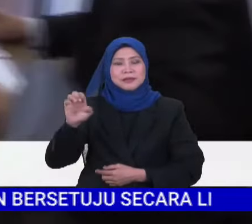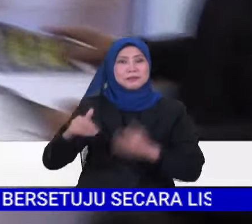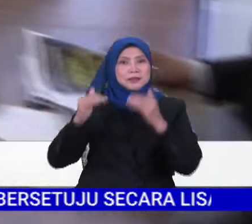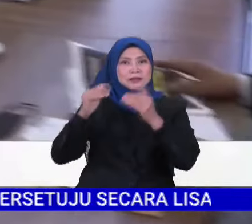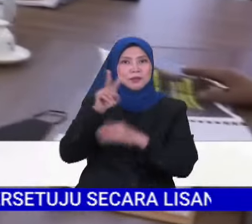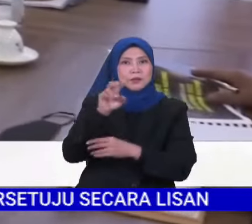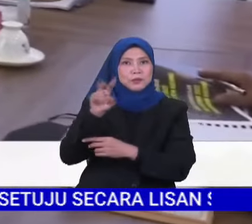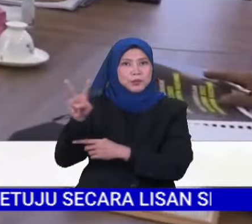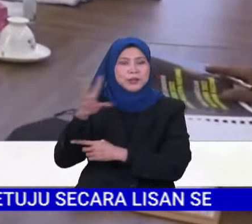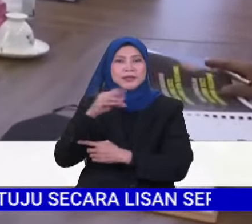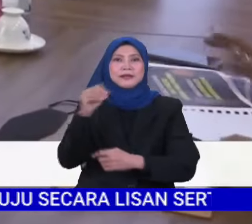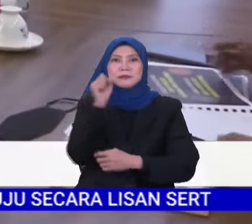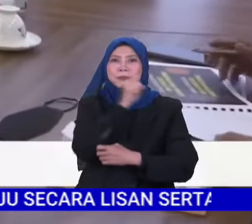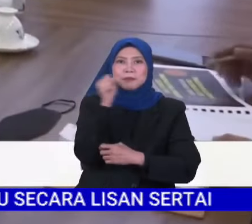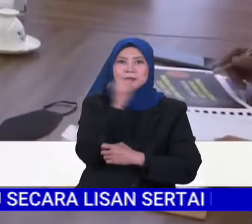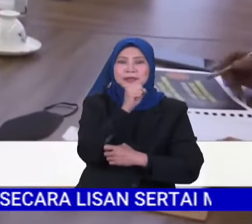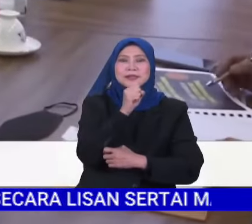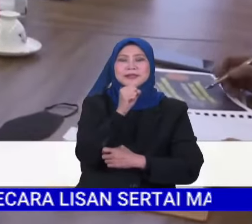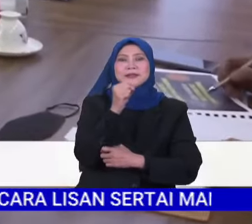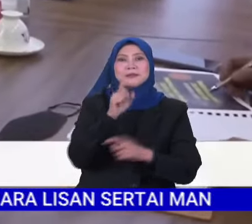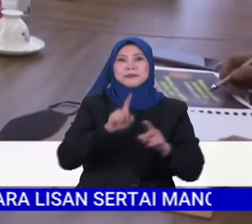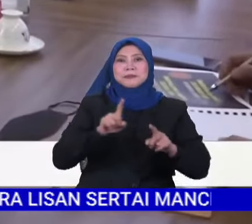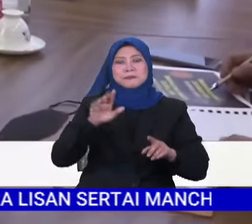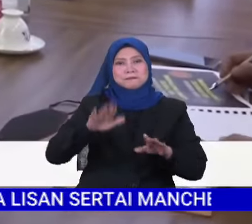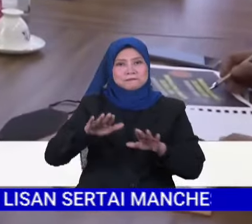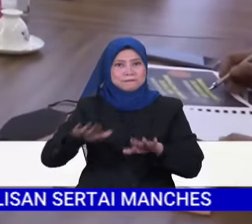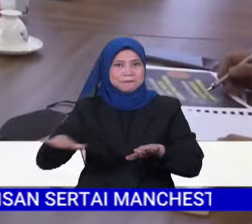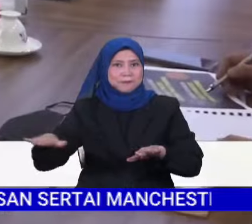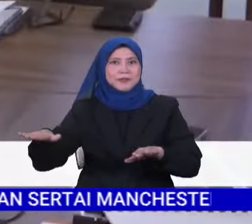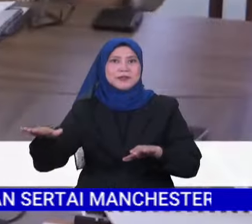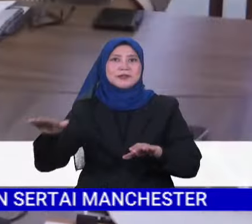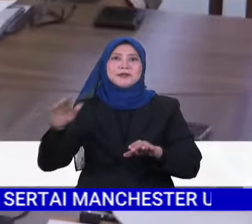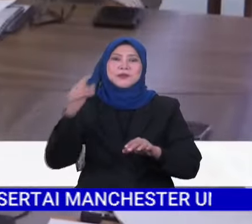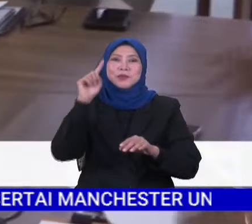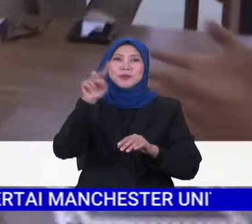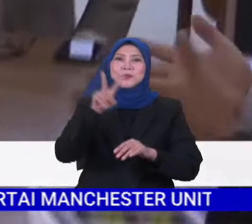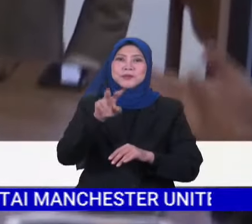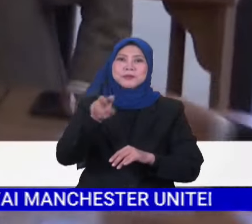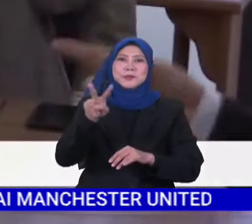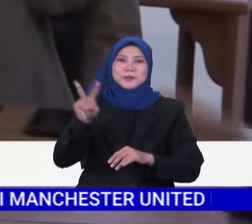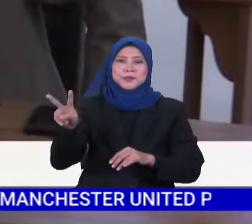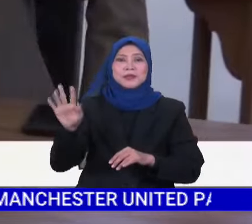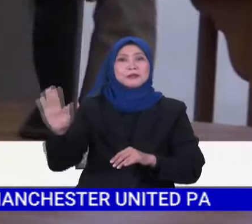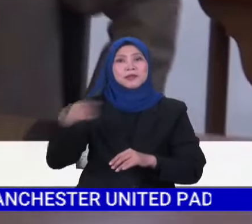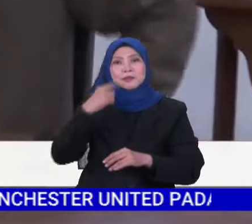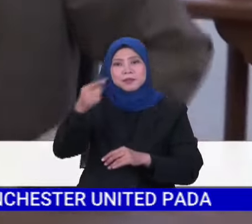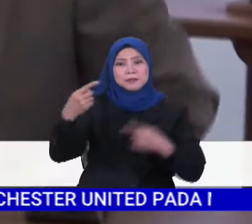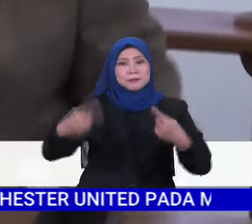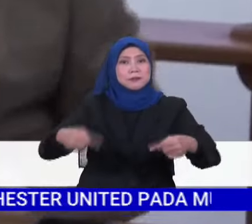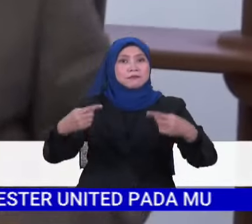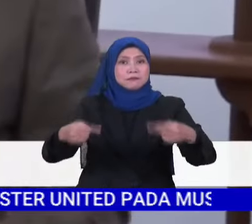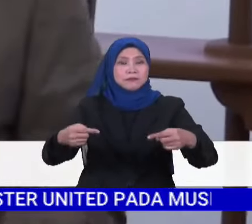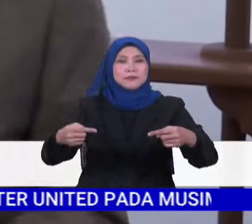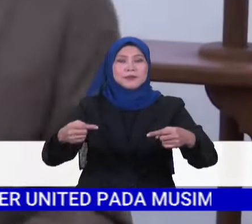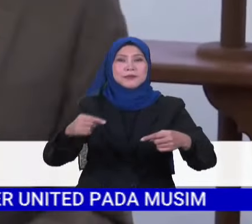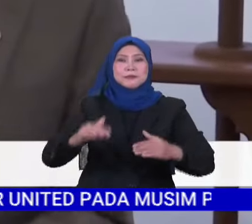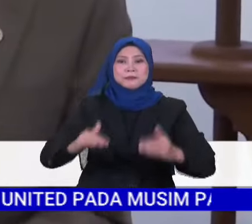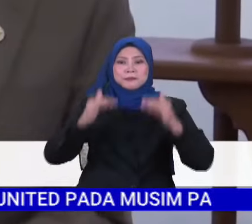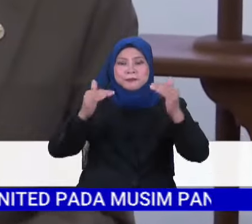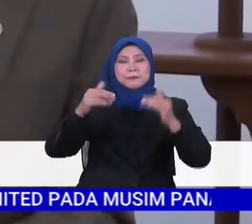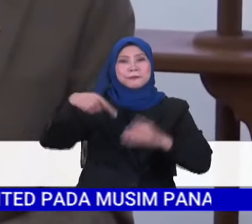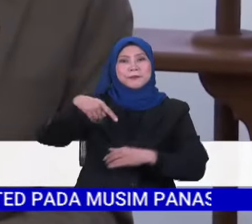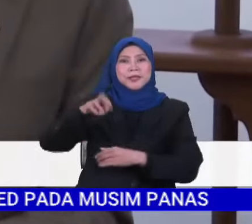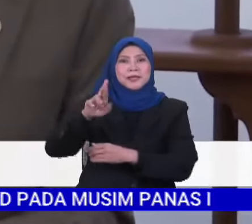dan konsep kemuncak bintang kecil peringkat kebangsaan 2022 Beliau berkata pertandingan bintang Piramli peringkat